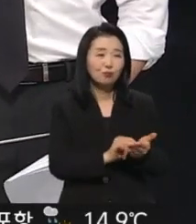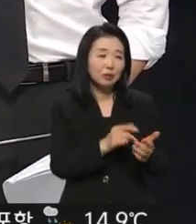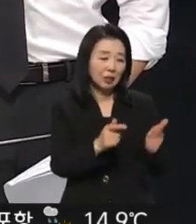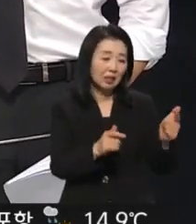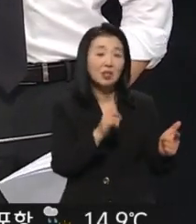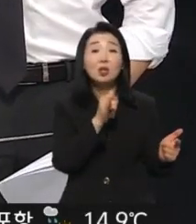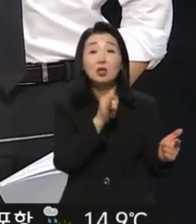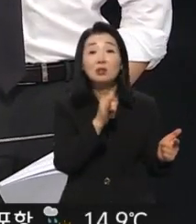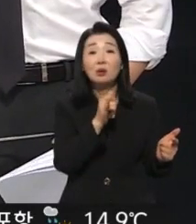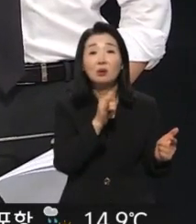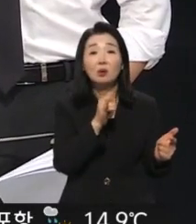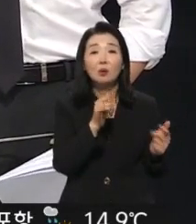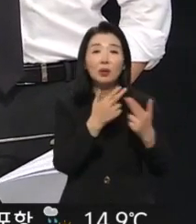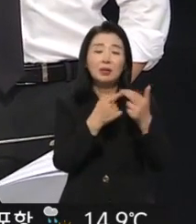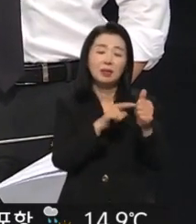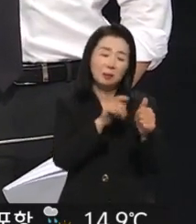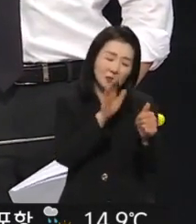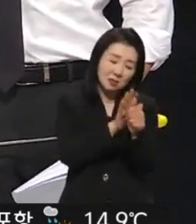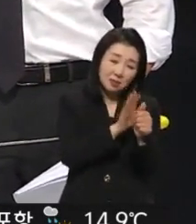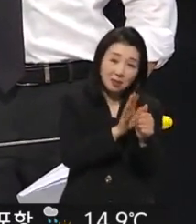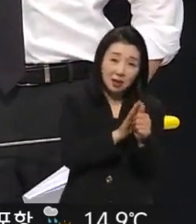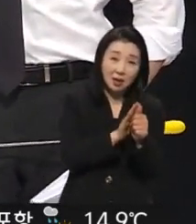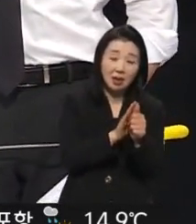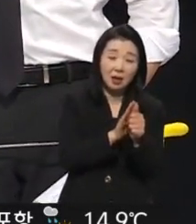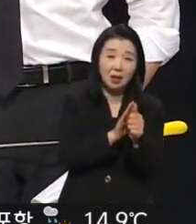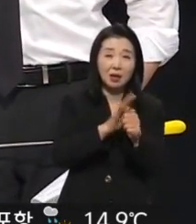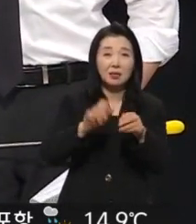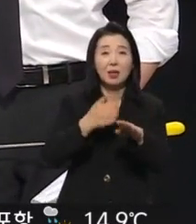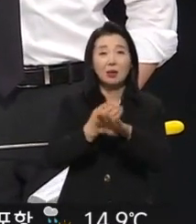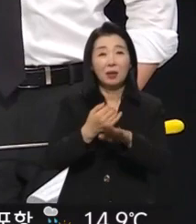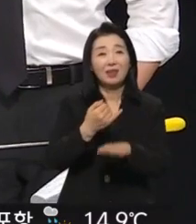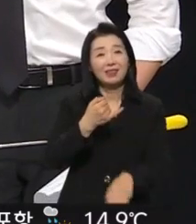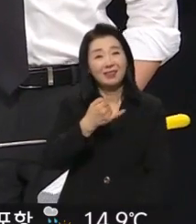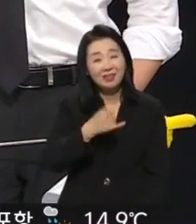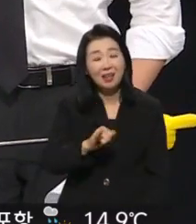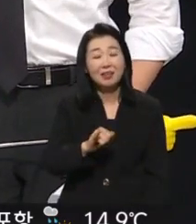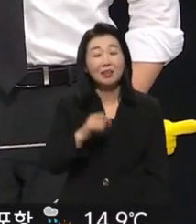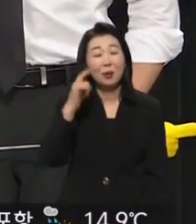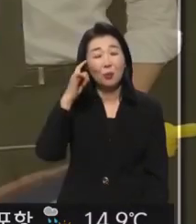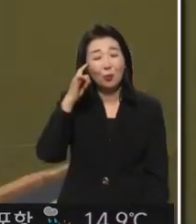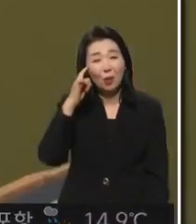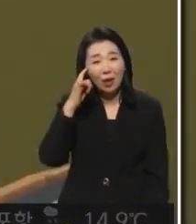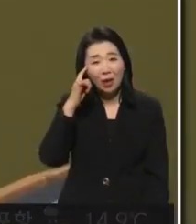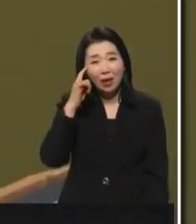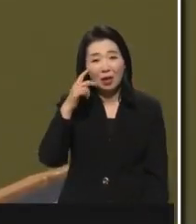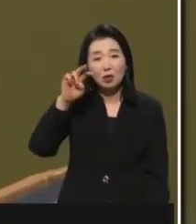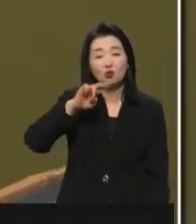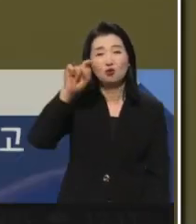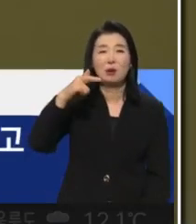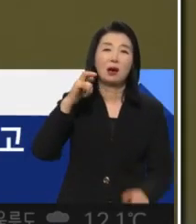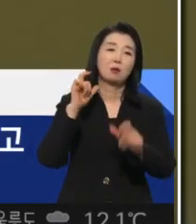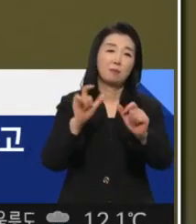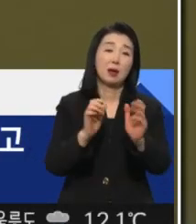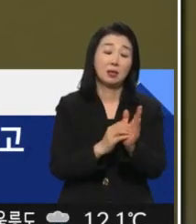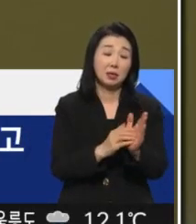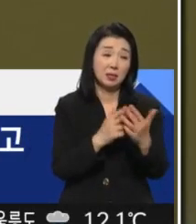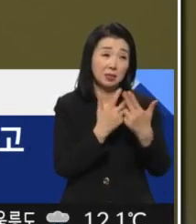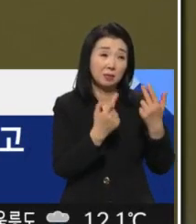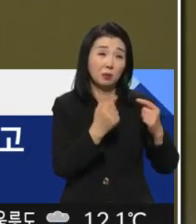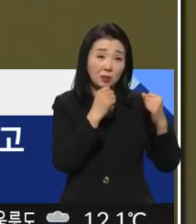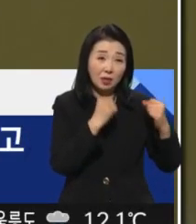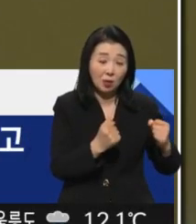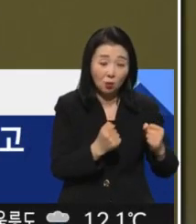이 대표의 강성 지지자 개딸들에게 수박으로 찍힌 분이죠. 저는 이재명도 살고